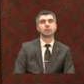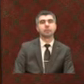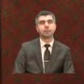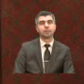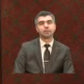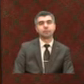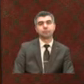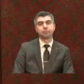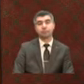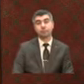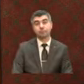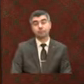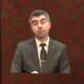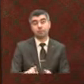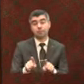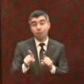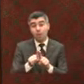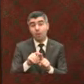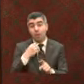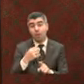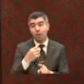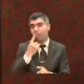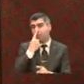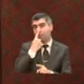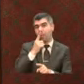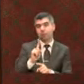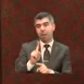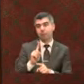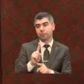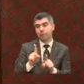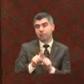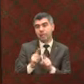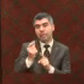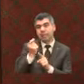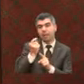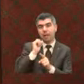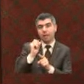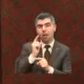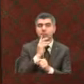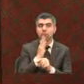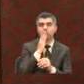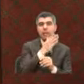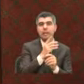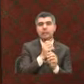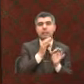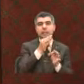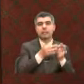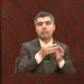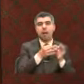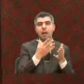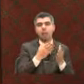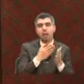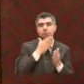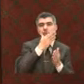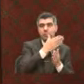يعني اللي ما تيكونش يعني مقتنع بهذه اللجنه ديال التحديد بامكانه اللجوء القضاء. ثم كاين احترام الاجل، غير فيما